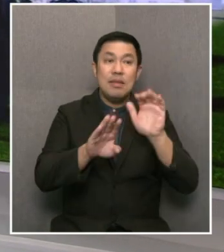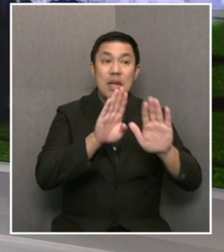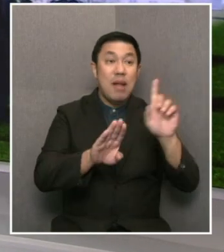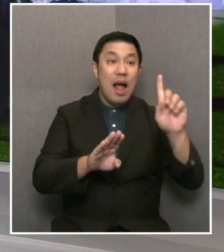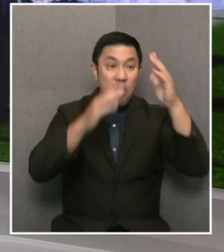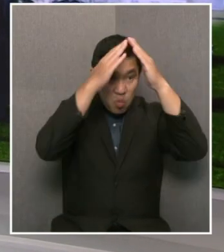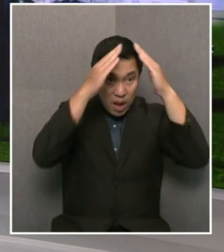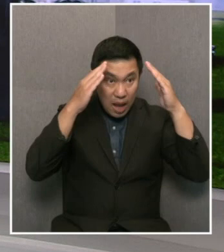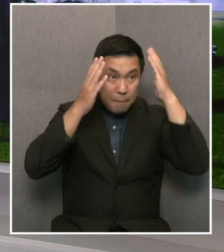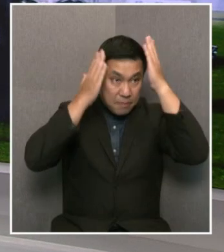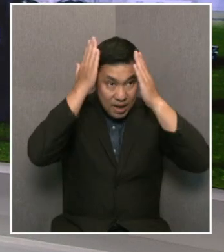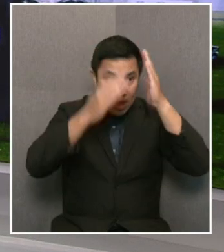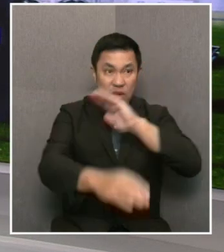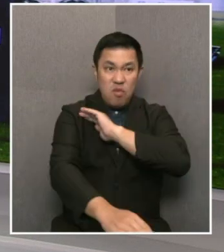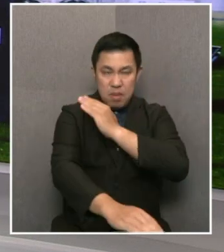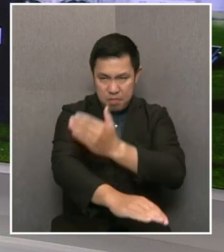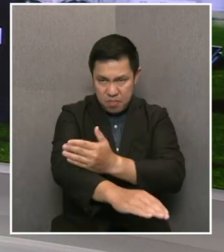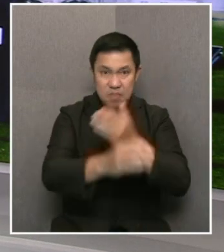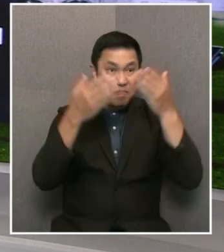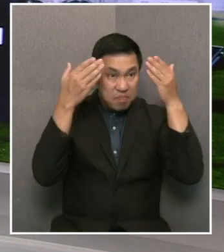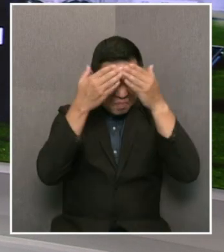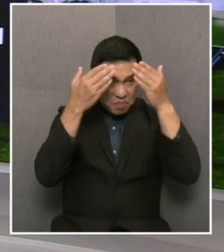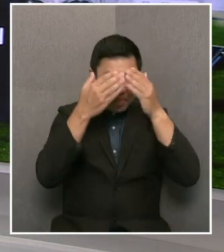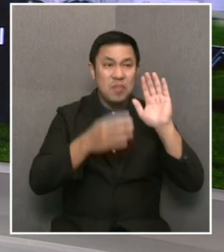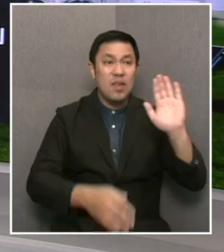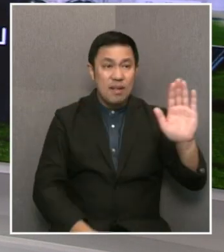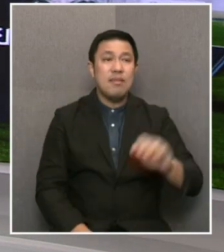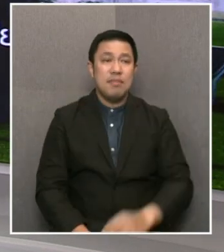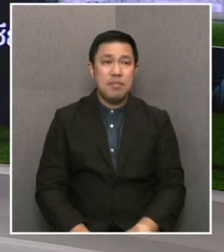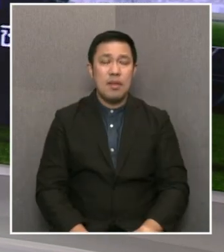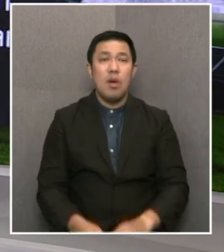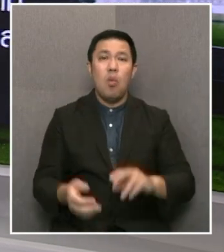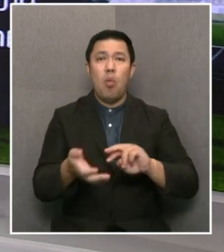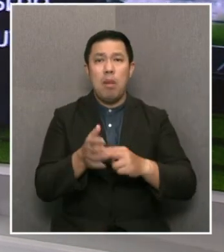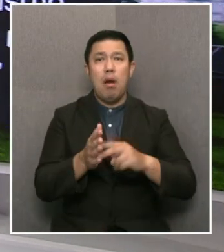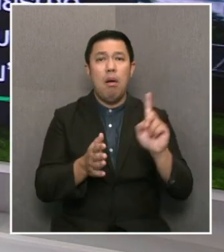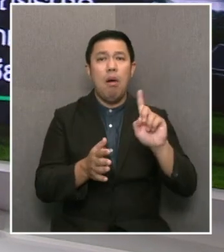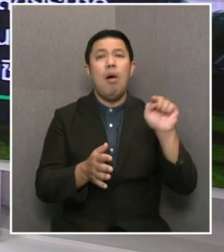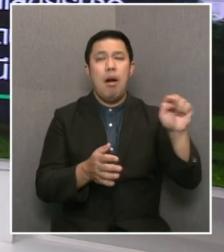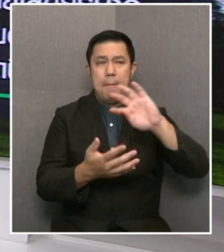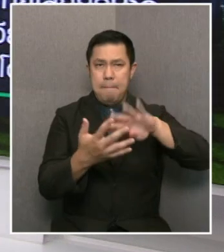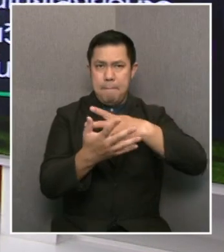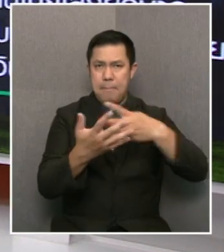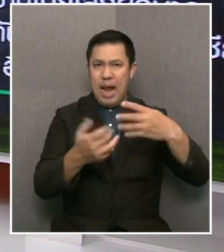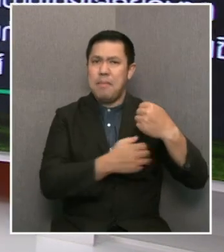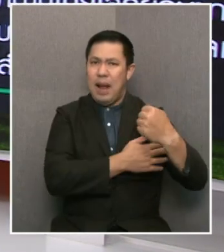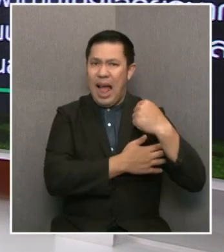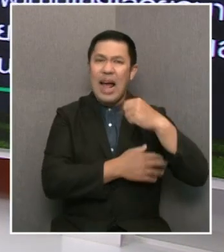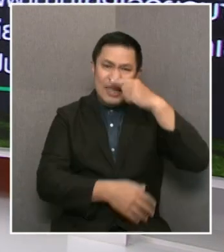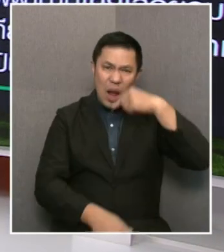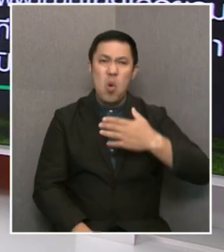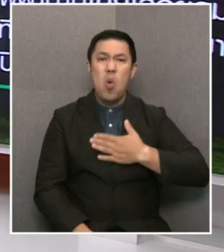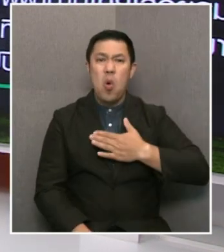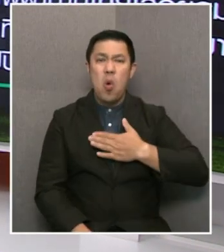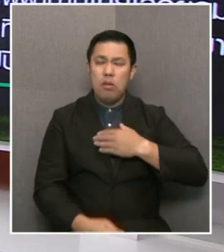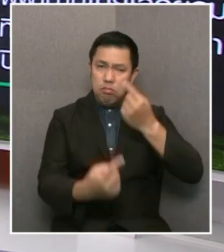นามมาเลเซียฟิลิปปินส์หรือว่าอินโดนีเซียนะคะอันนี้ก็เป็นที่มานะคะของเรื่องของแผนพลังงานแห่งชาติที่เราตั้งเป้